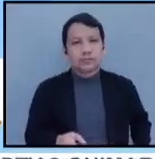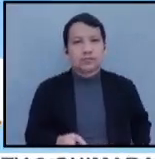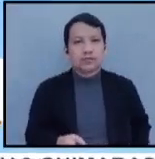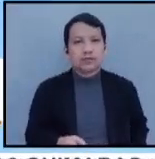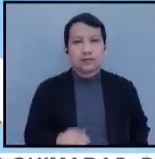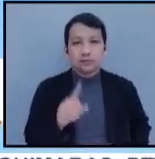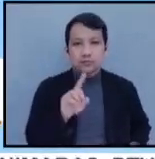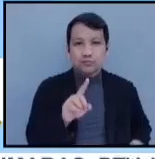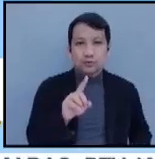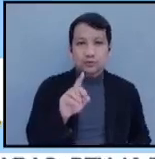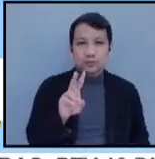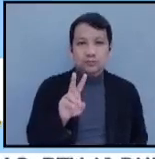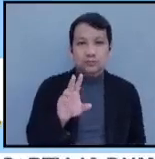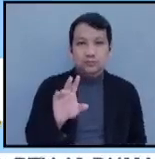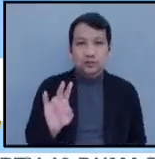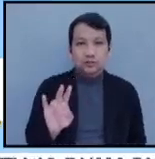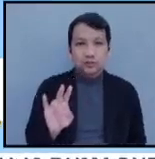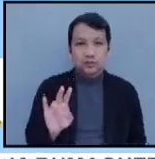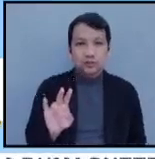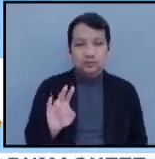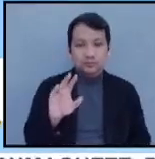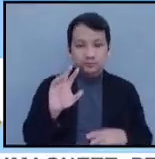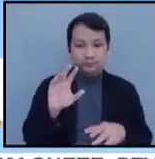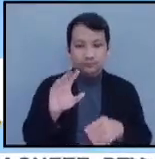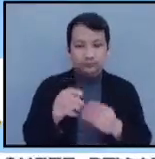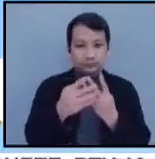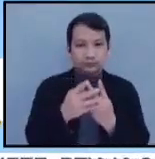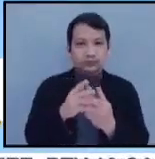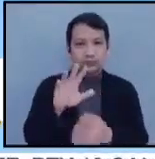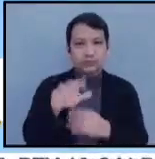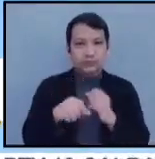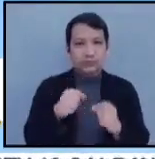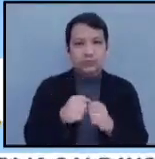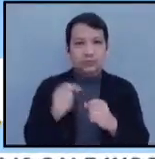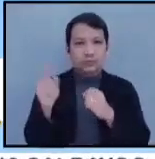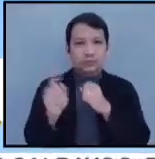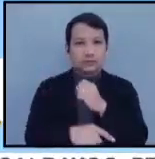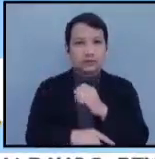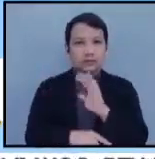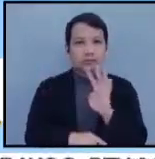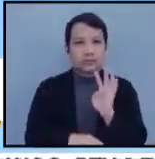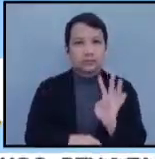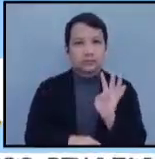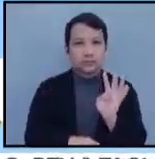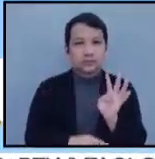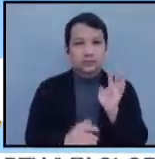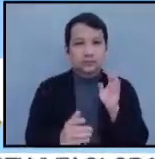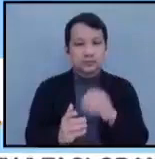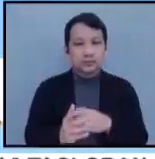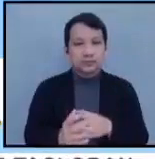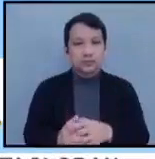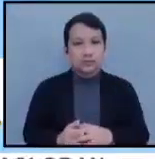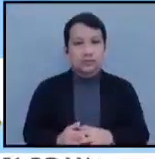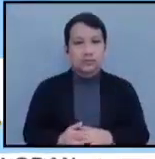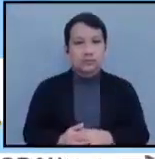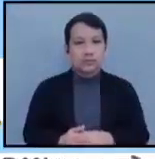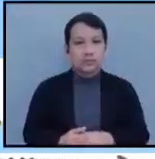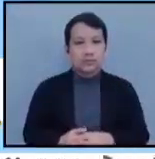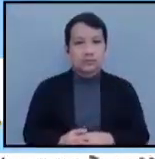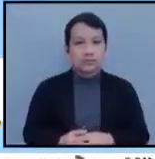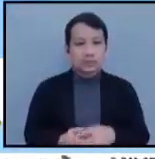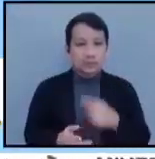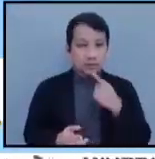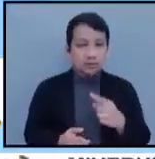1727, maaring makulong ng hanggang 5 taon at multa na hanggang 40,000 pesos. Pero sa Anti-Terrorism Act of